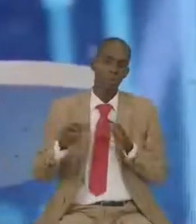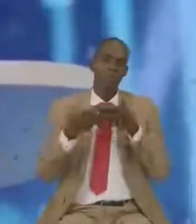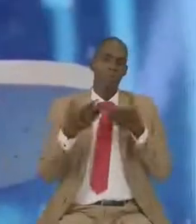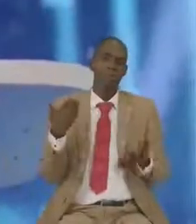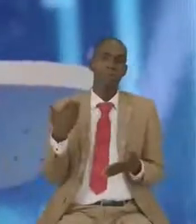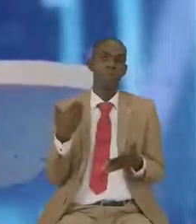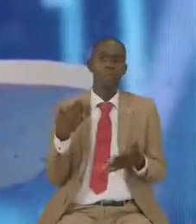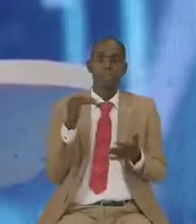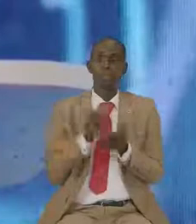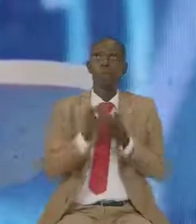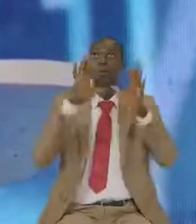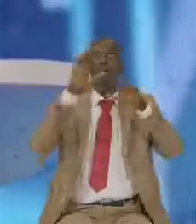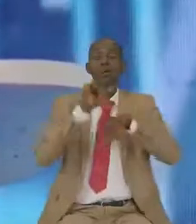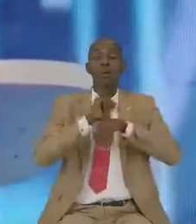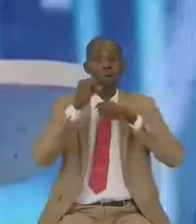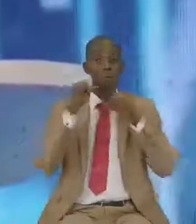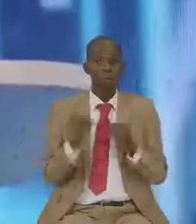que vous ne pouvez pas faire.